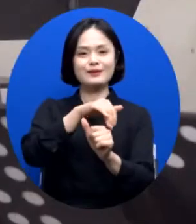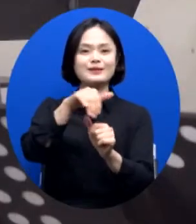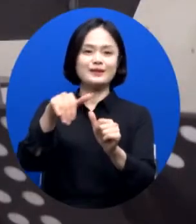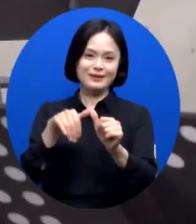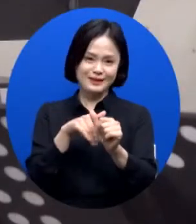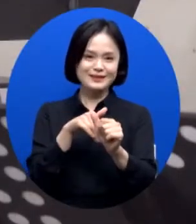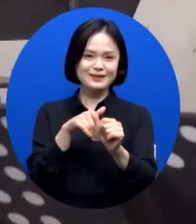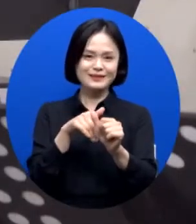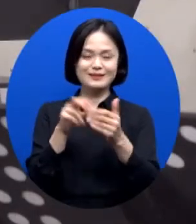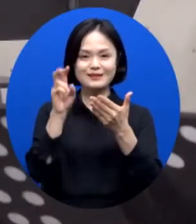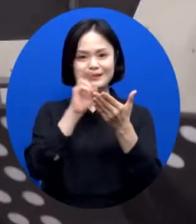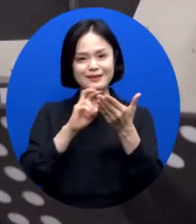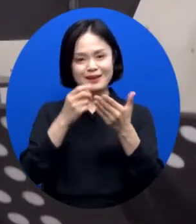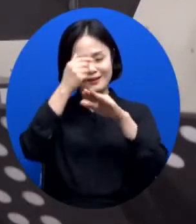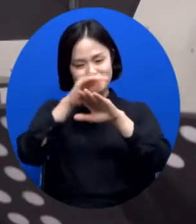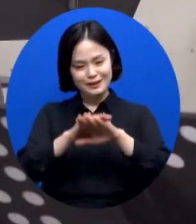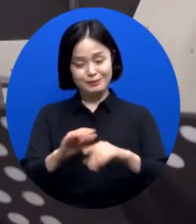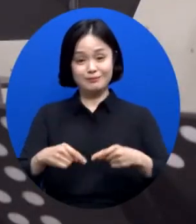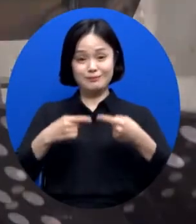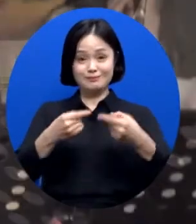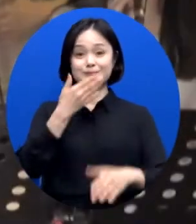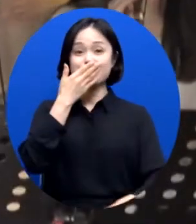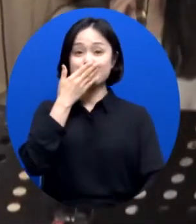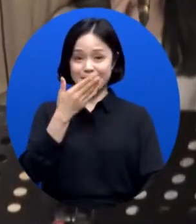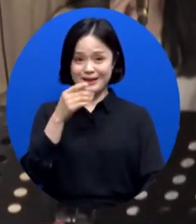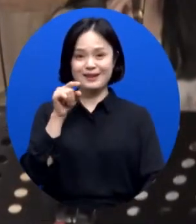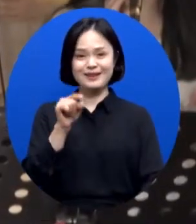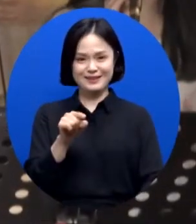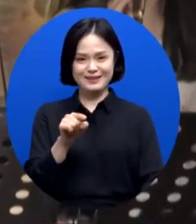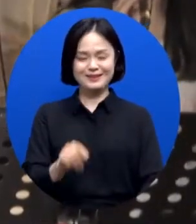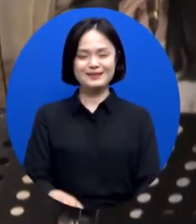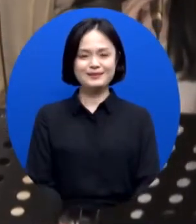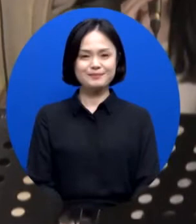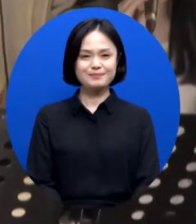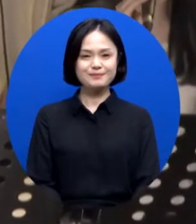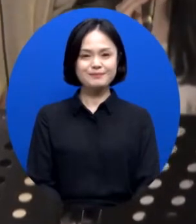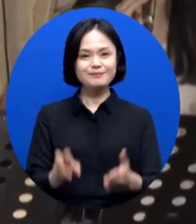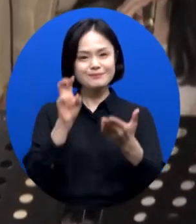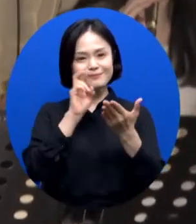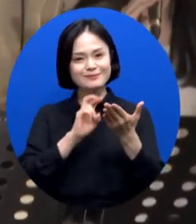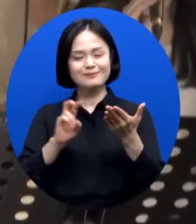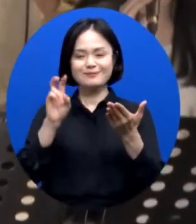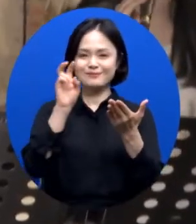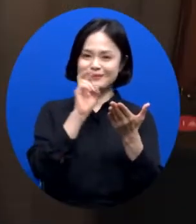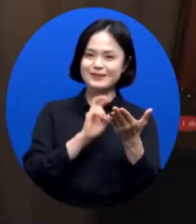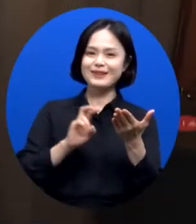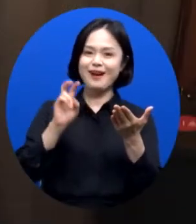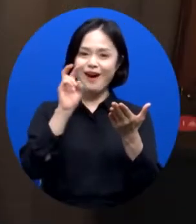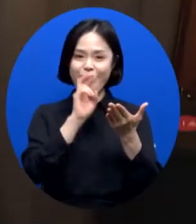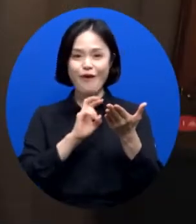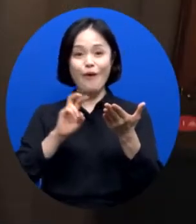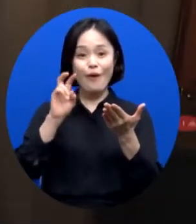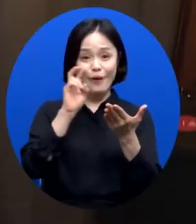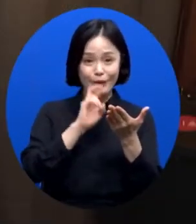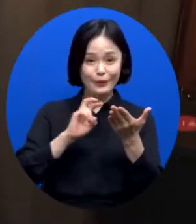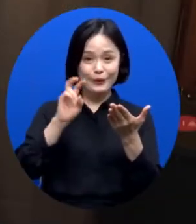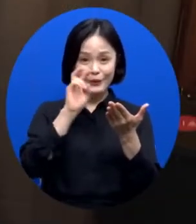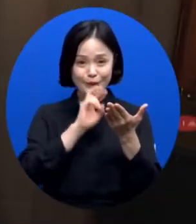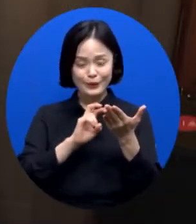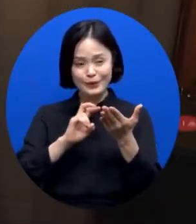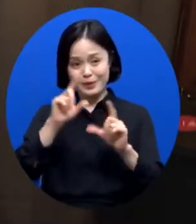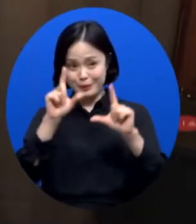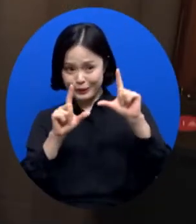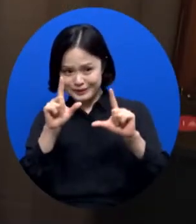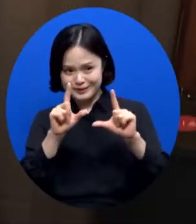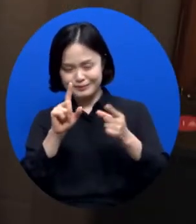있는 자리에서 예배드린다는 개념으로 스튜디오가 아닌 찬양 사역자들의 연습실과 작업실이 배경이 되어 생생한